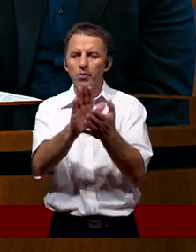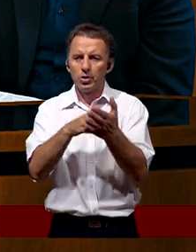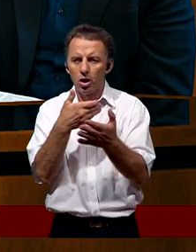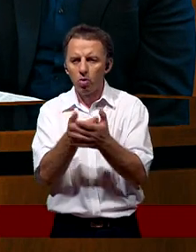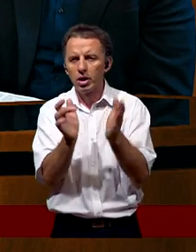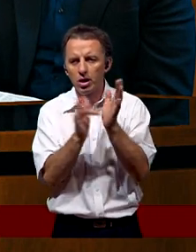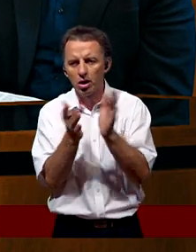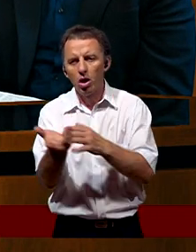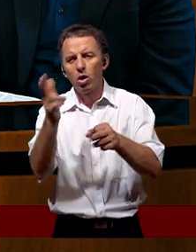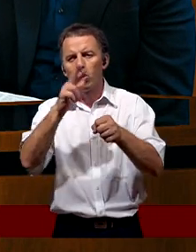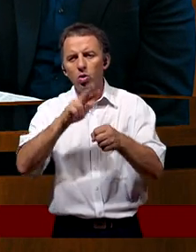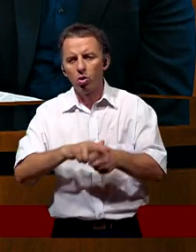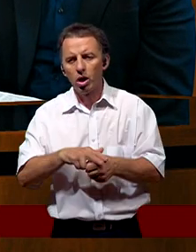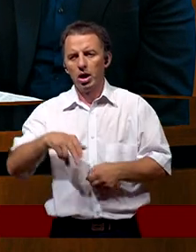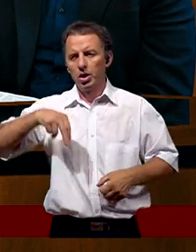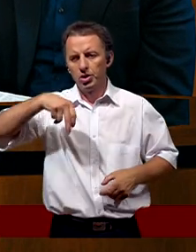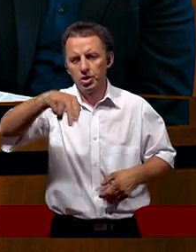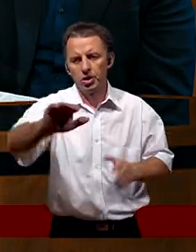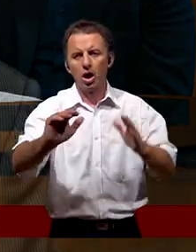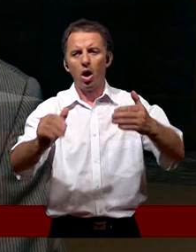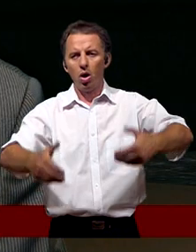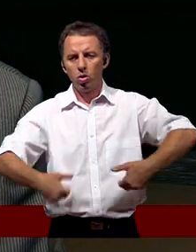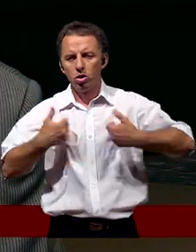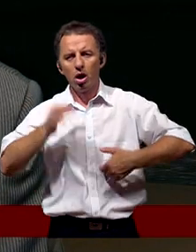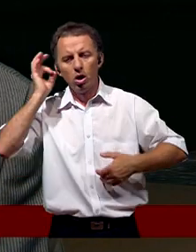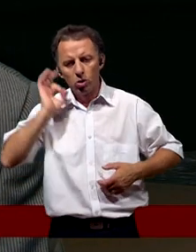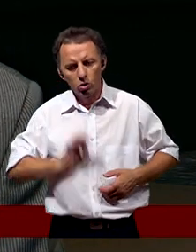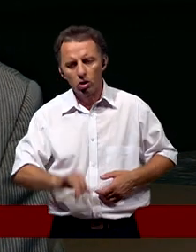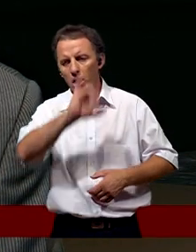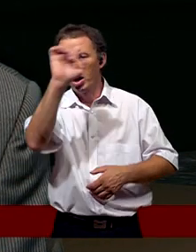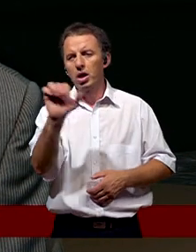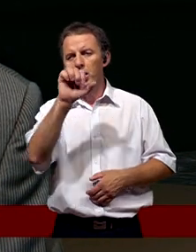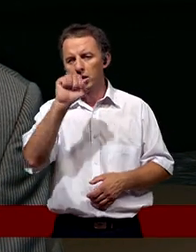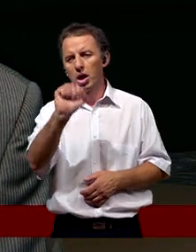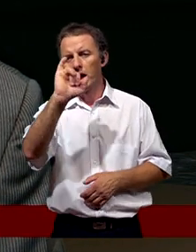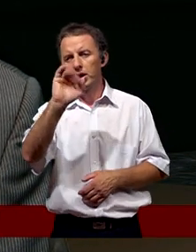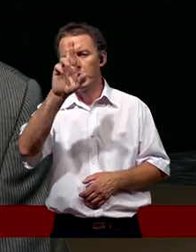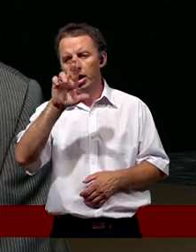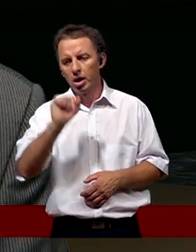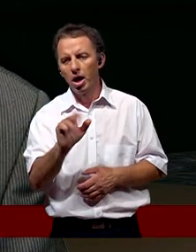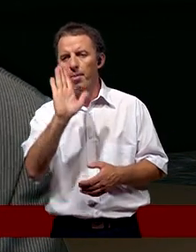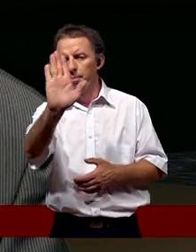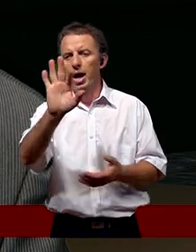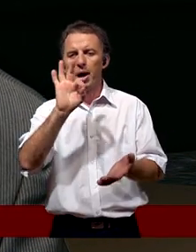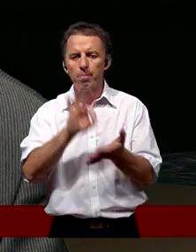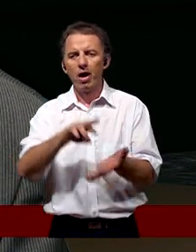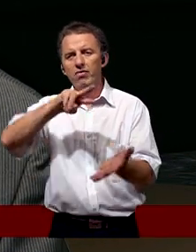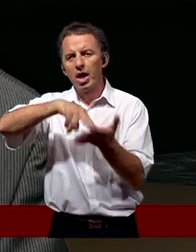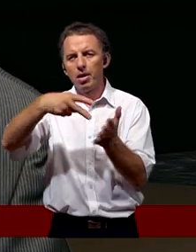przykład Jezusa, który idzie uzdrowić córkę Jaira. Ma pewien